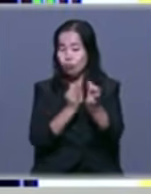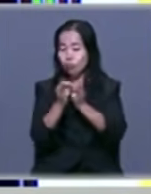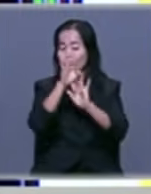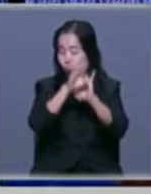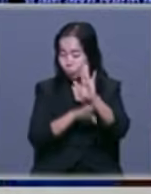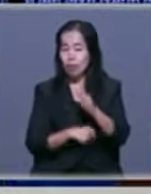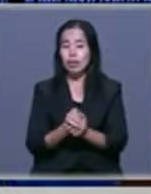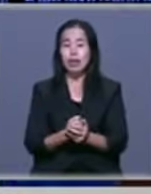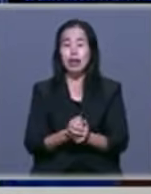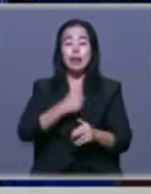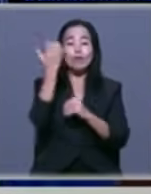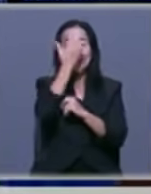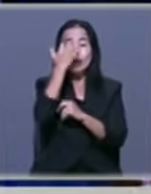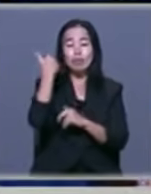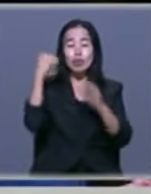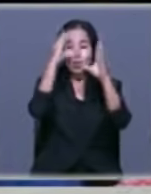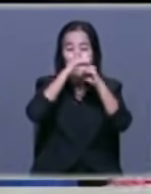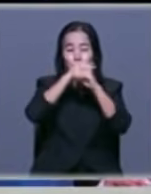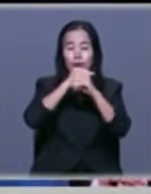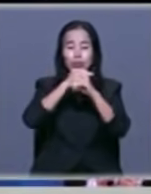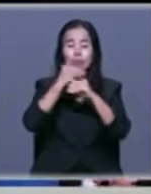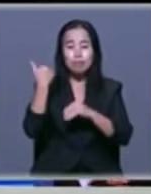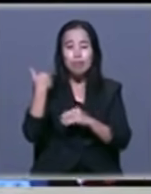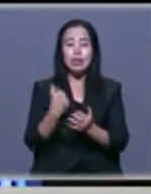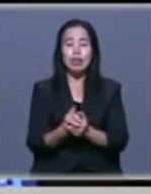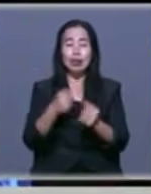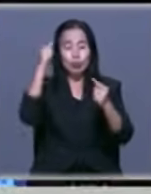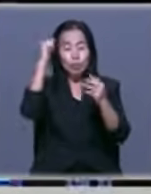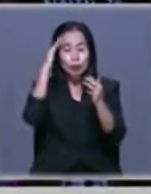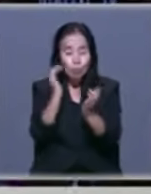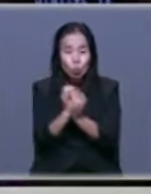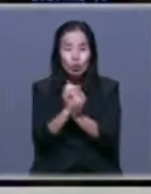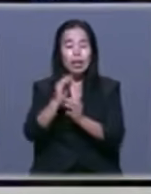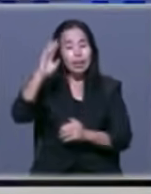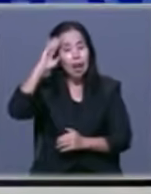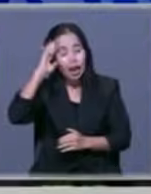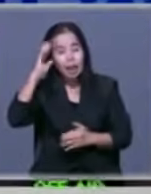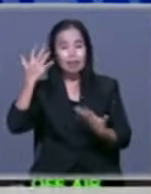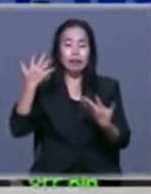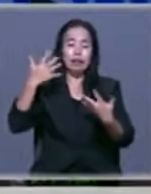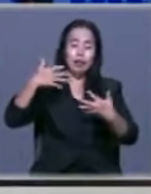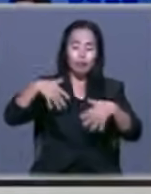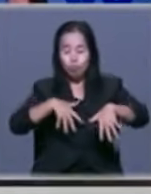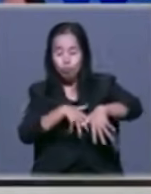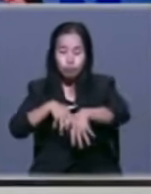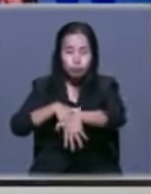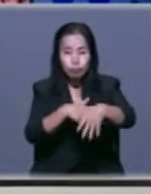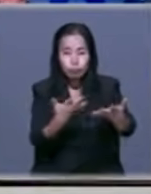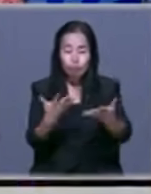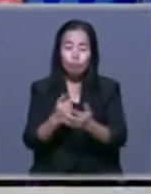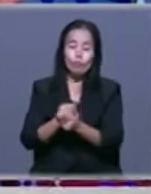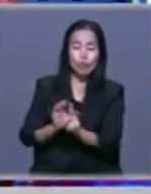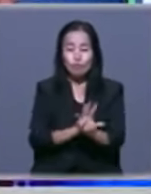การทูไนท์เนี่ยเราไปเสนอข่าวที่คุณหญิงบ่นว่ามีตำรวจทหารมาเดินตามน่ะอะไรแล้วเราก็คล้ายๆกับว่าเราก็บอก